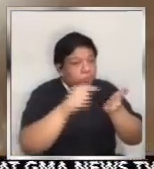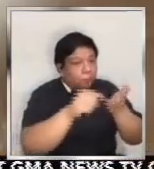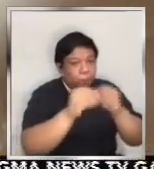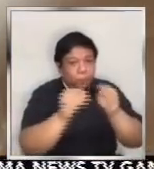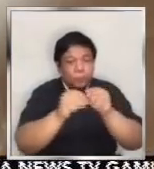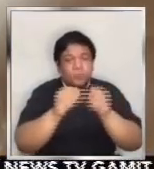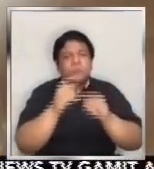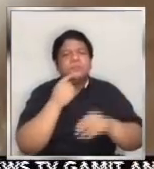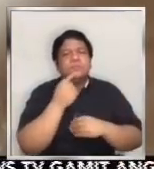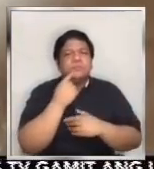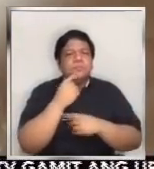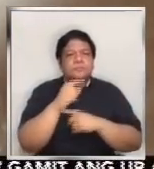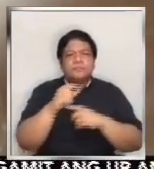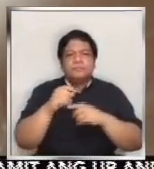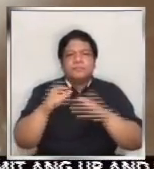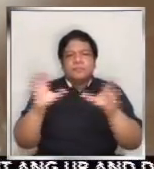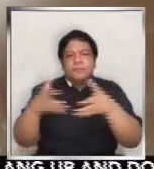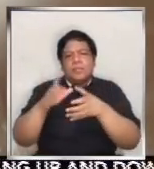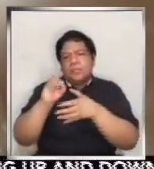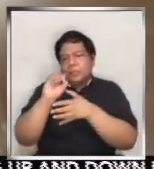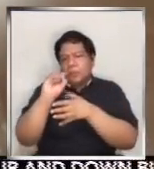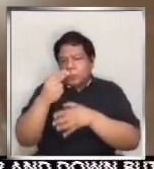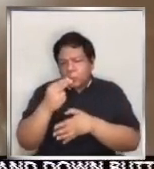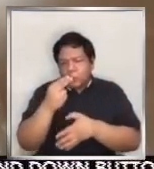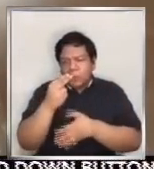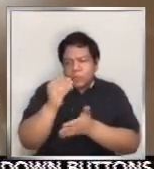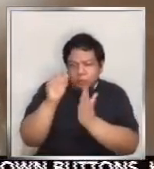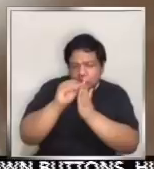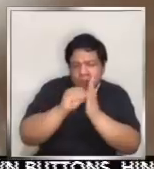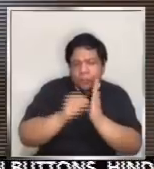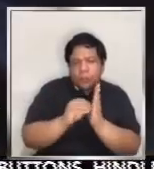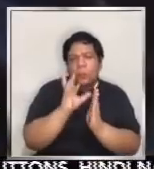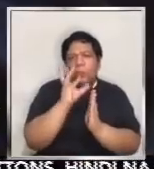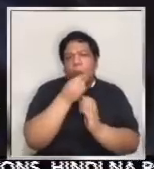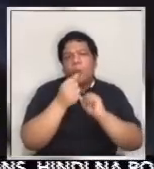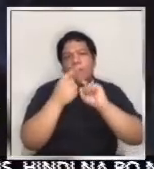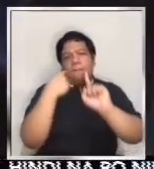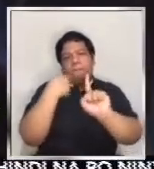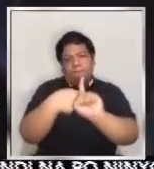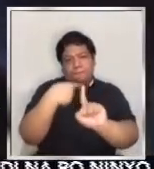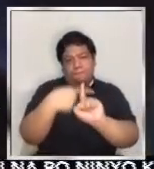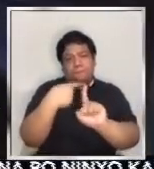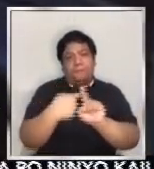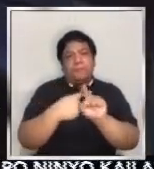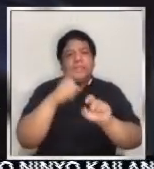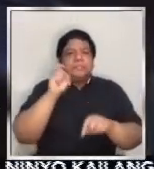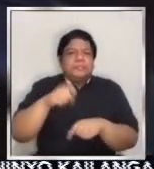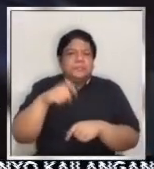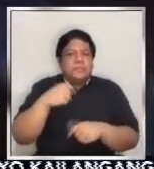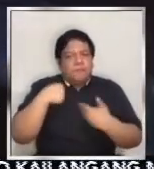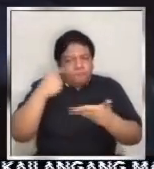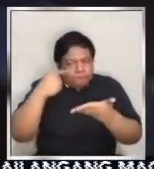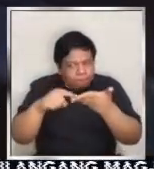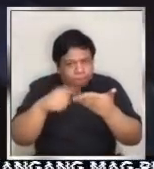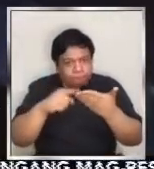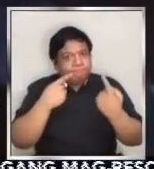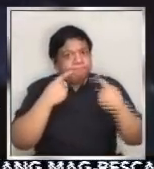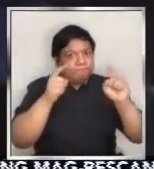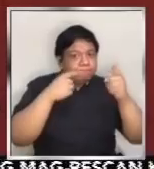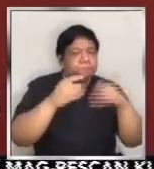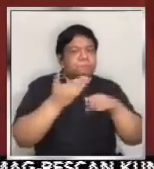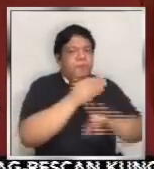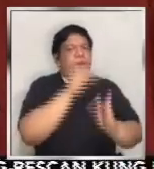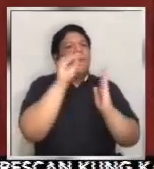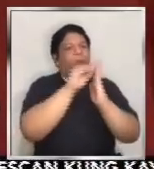DOH sa itinatalang positive individuals. Kailangan daw dumaan sa validation ang datos bago itala ang mga ito bilang confirmed